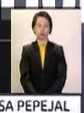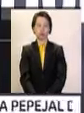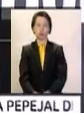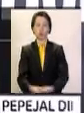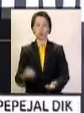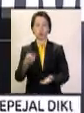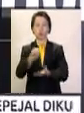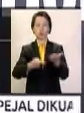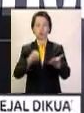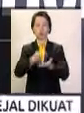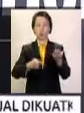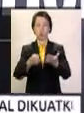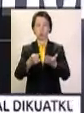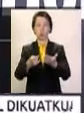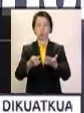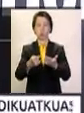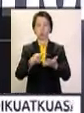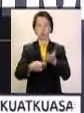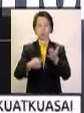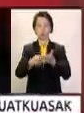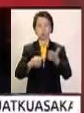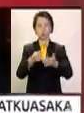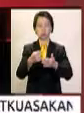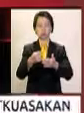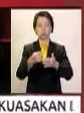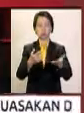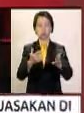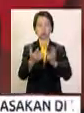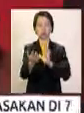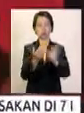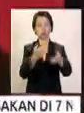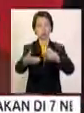compromise in terms of procurement process.